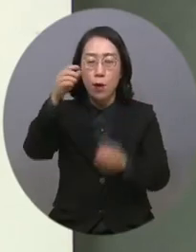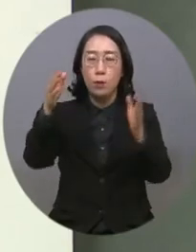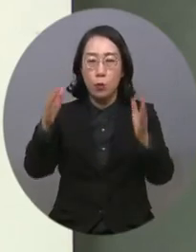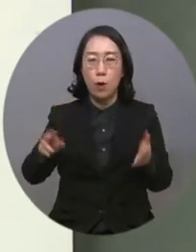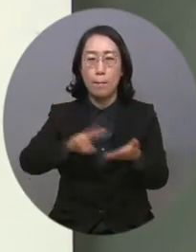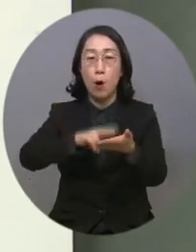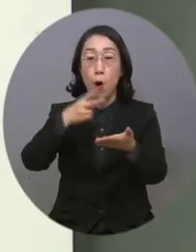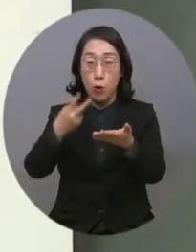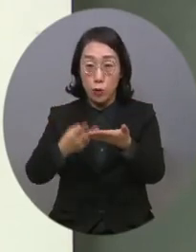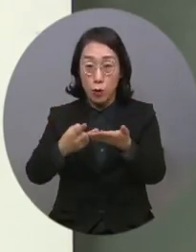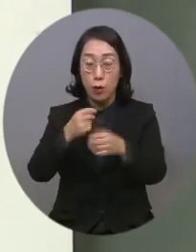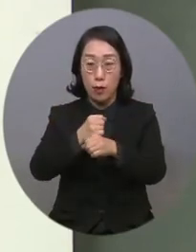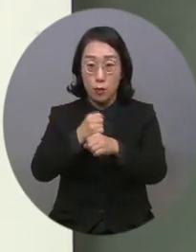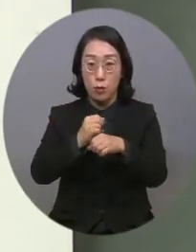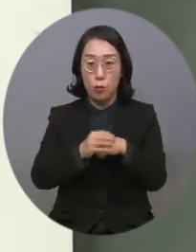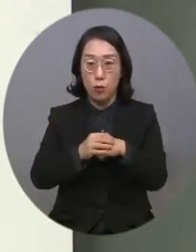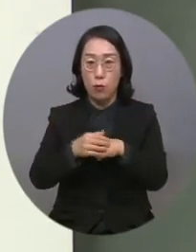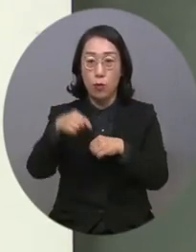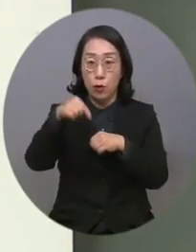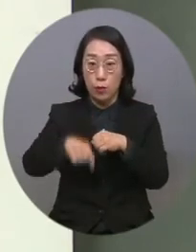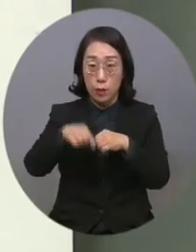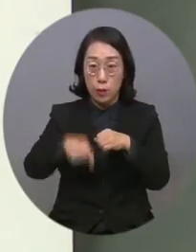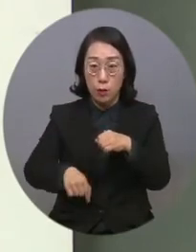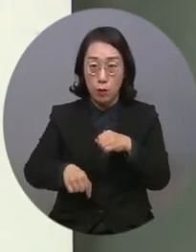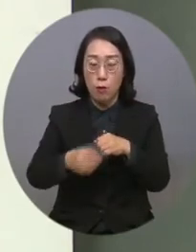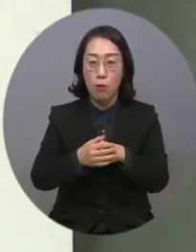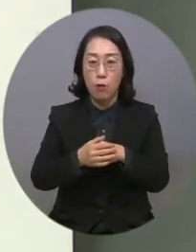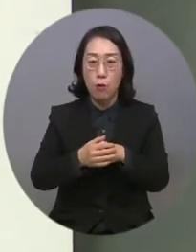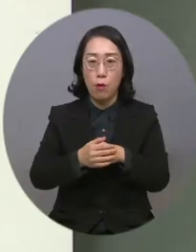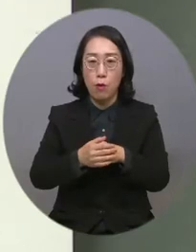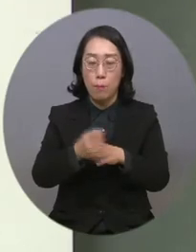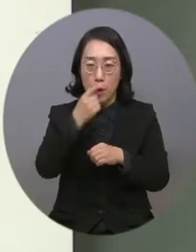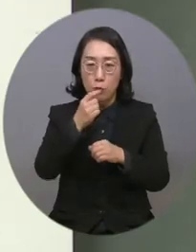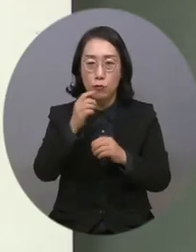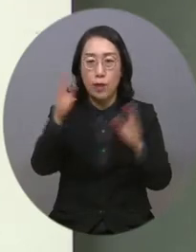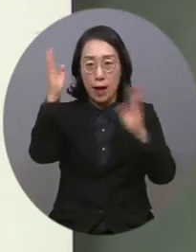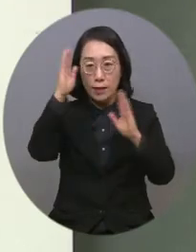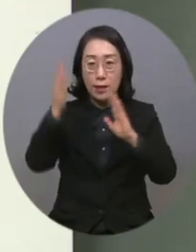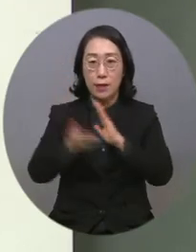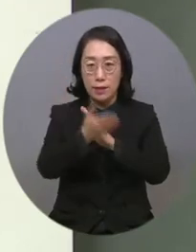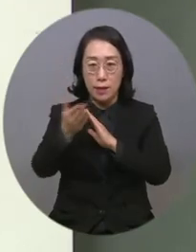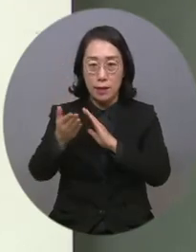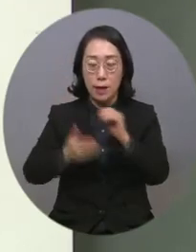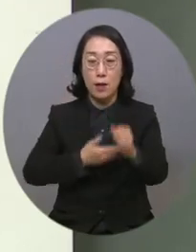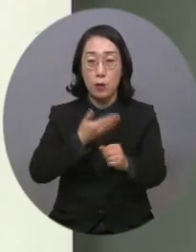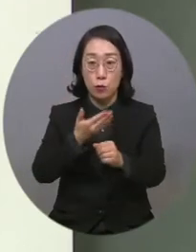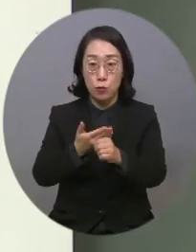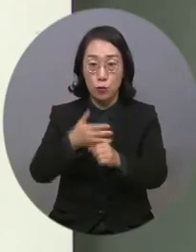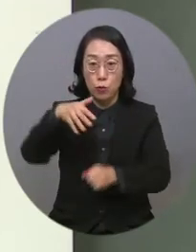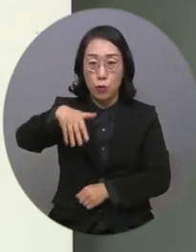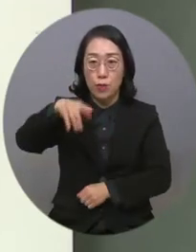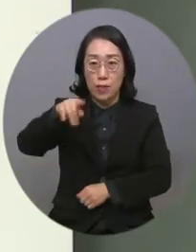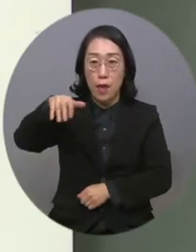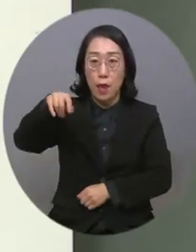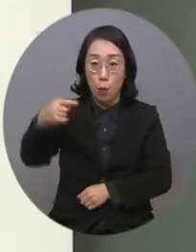그 작품을 국내의 후학들에게 소개도 하시고 체코 문화